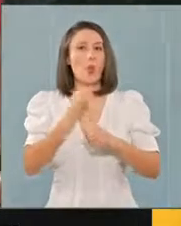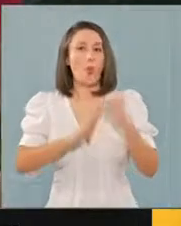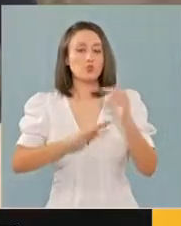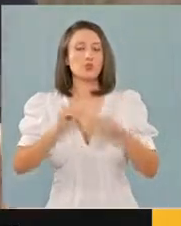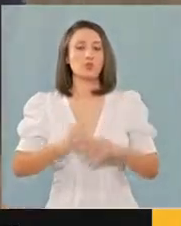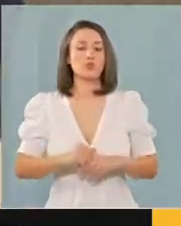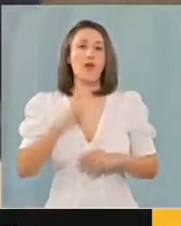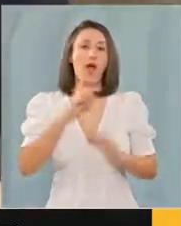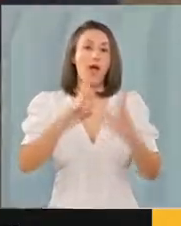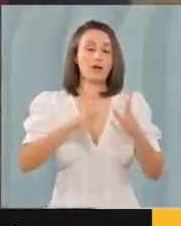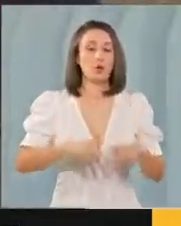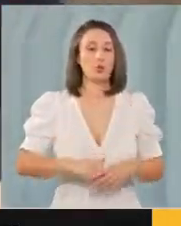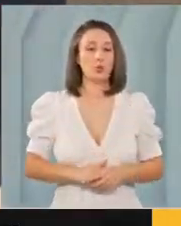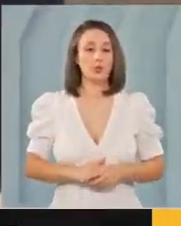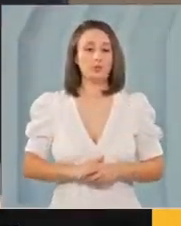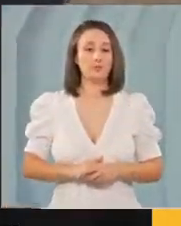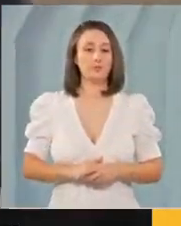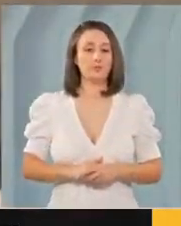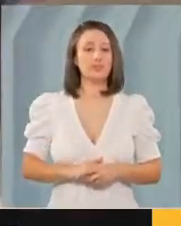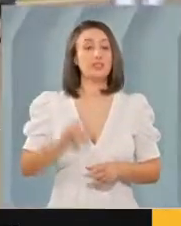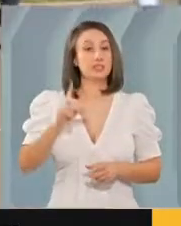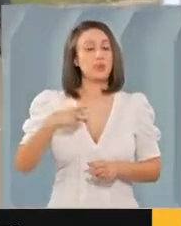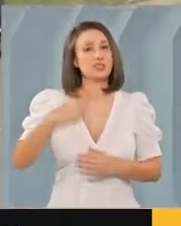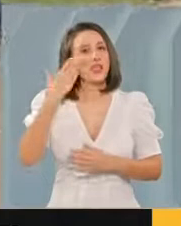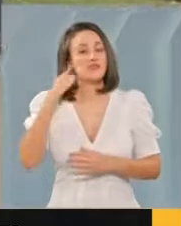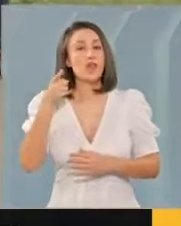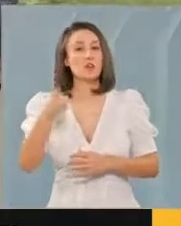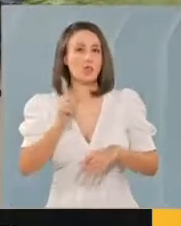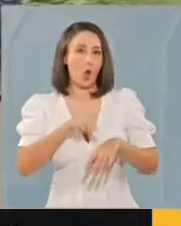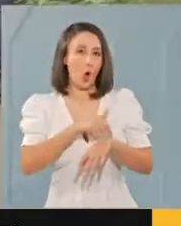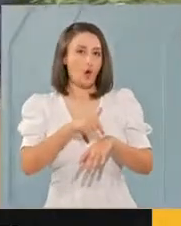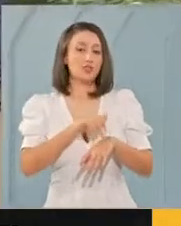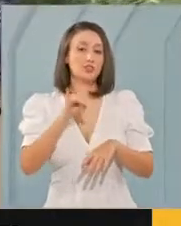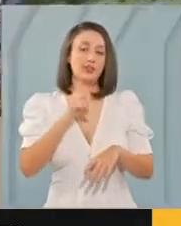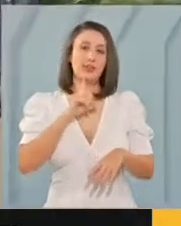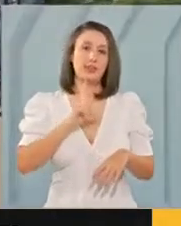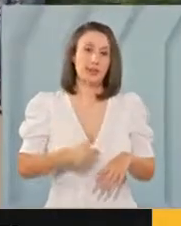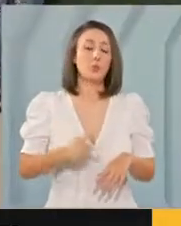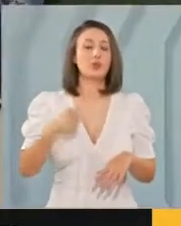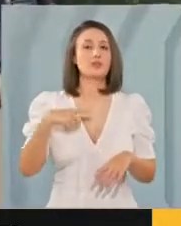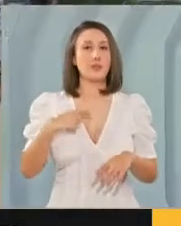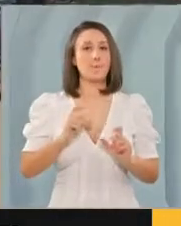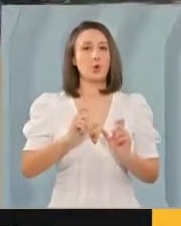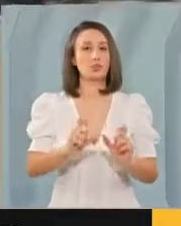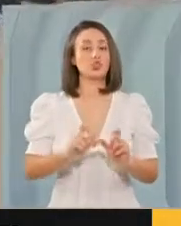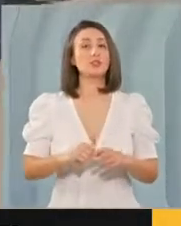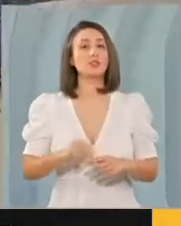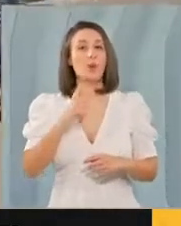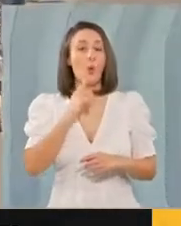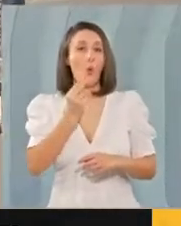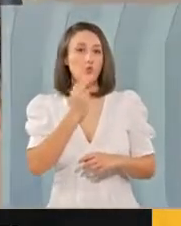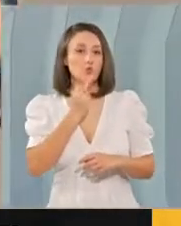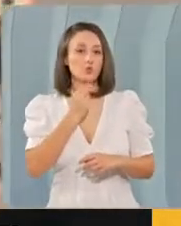construcții, în agricultură, trebuie să evite aceste ore și, evident, trebuie să se protejeze, trebuie să